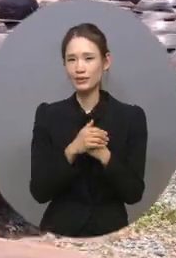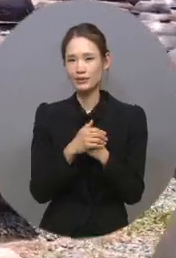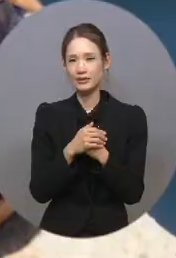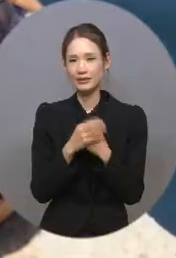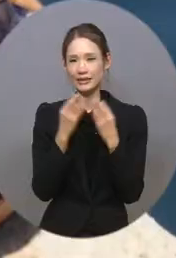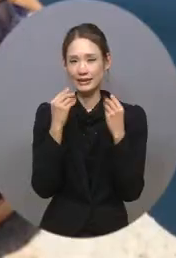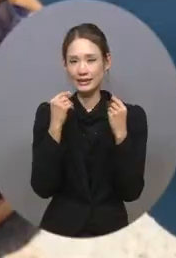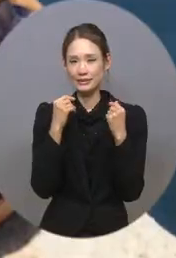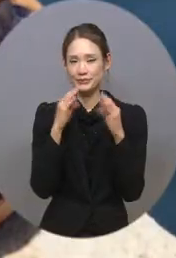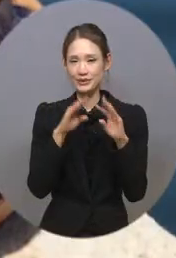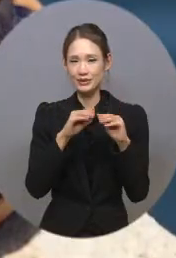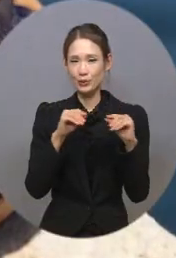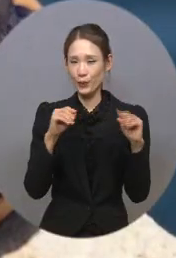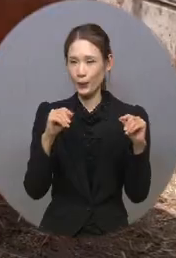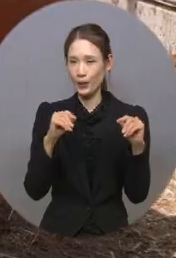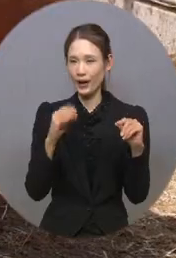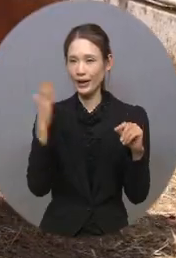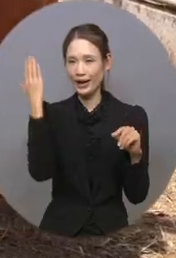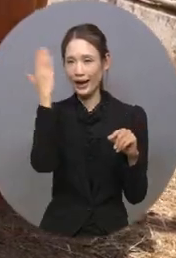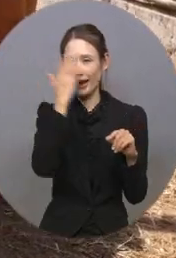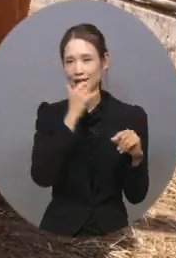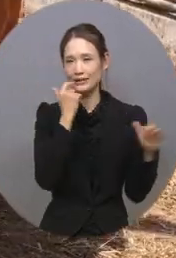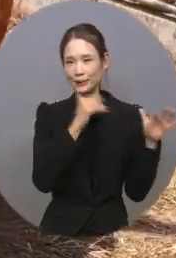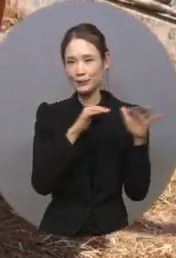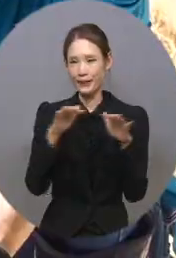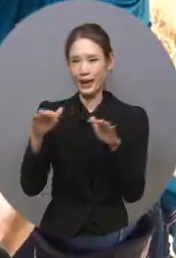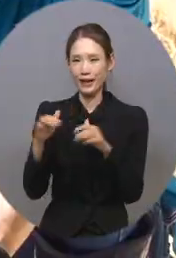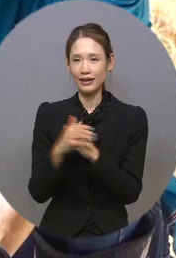기름진 토양, 네. 또 청정 바다, 그리고